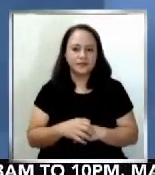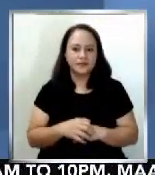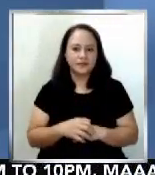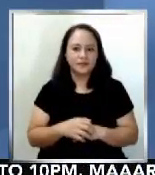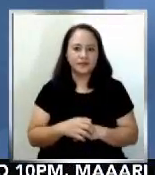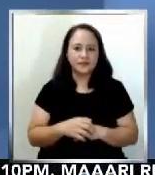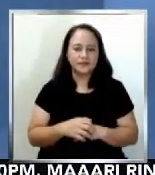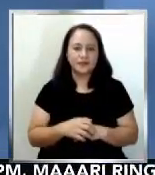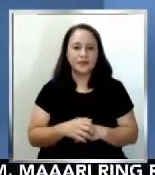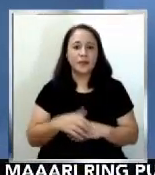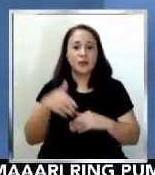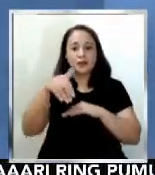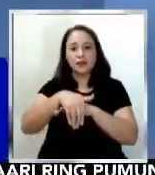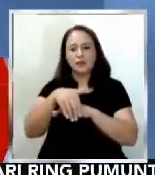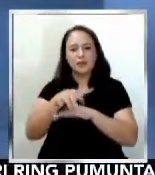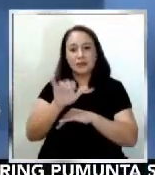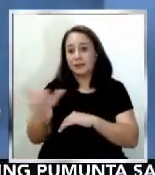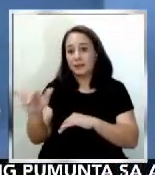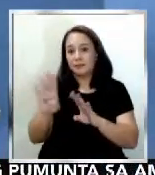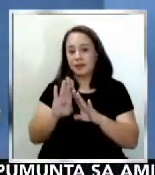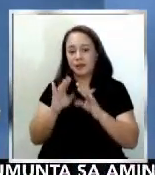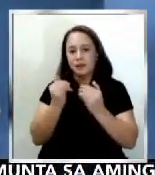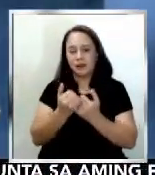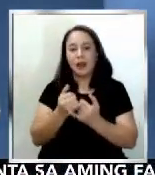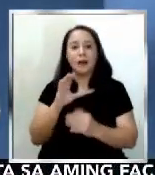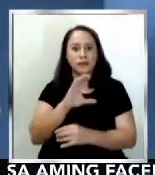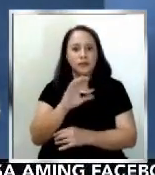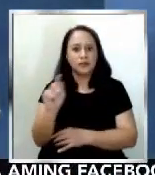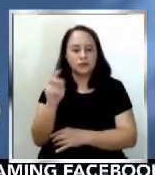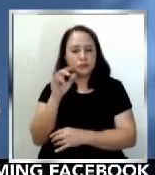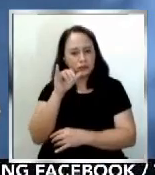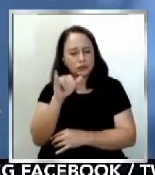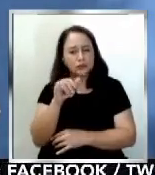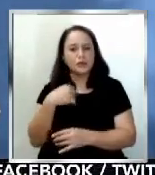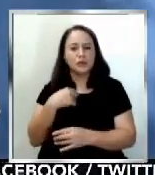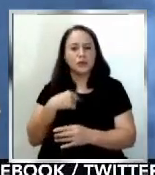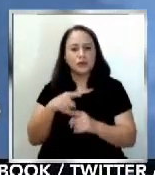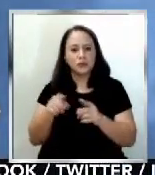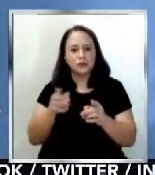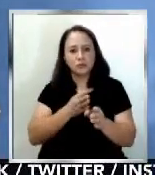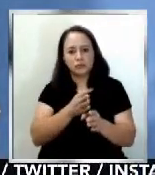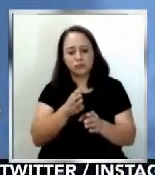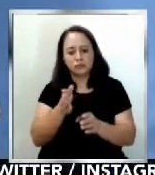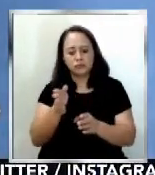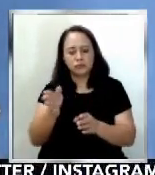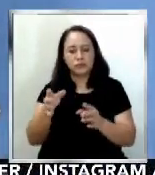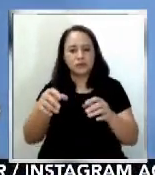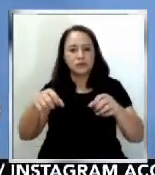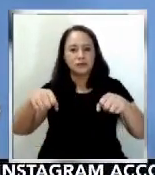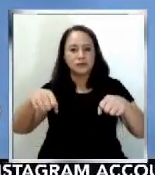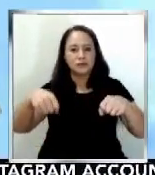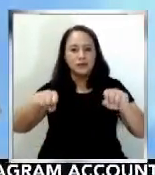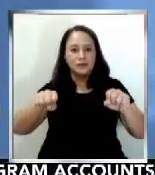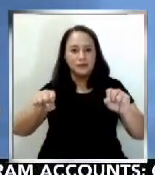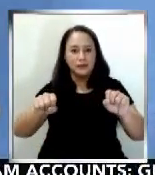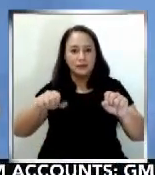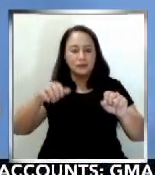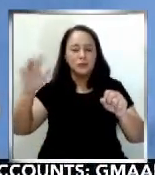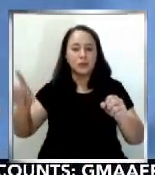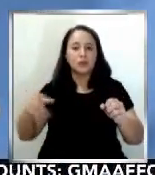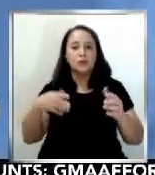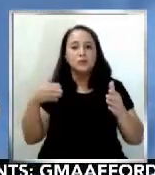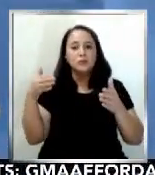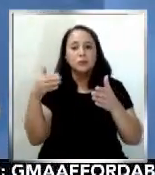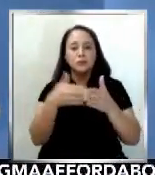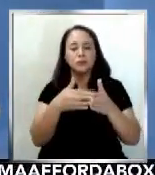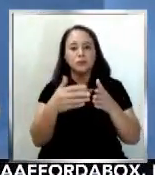Gabi naman sa parehong barangay, nakuha ng CCTV ang biglang pag-iba ng linya ng isang tricycle. Dahil dyan, bumangga ito sa paparating na isa